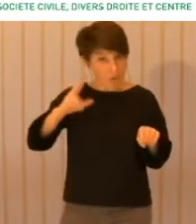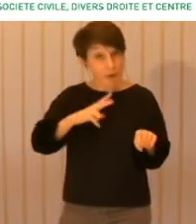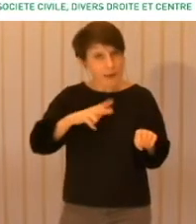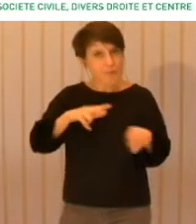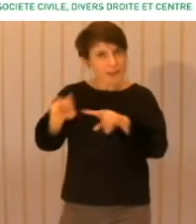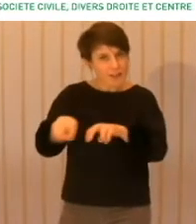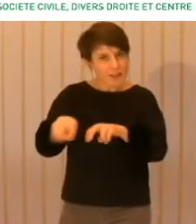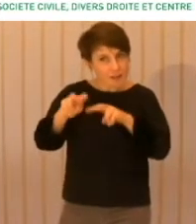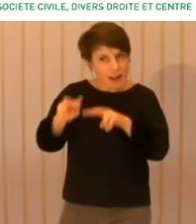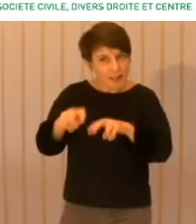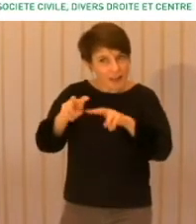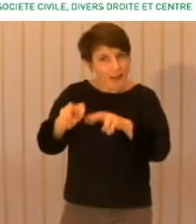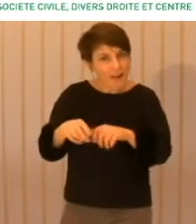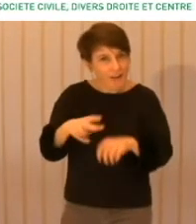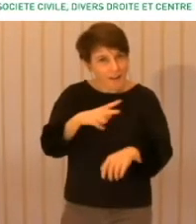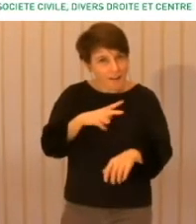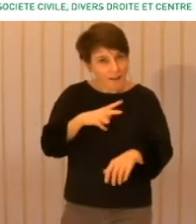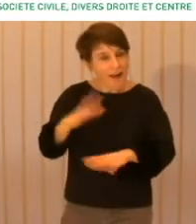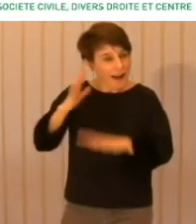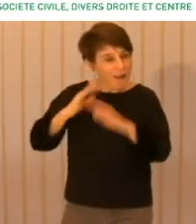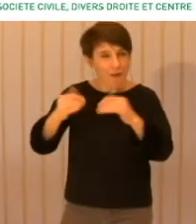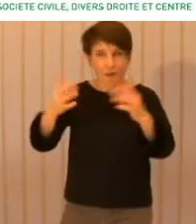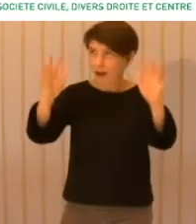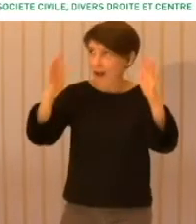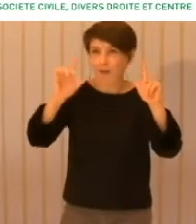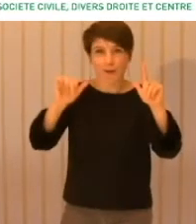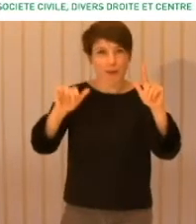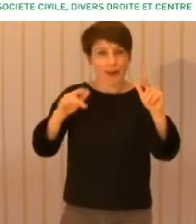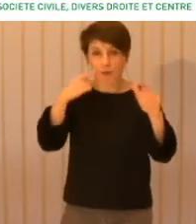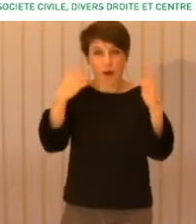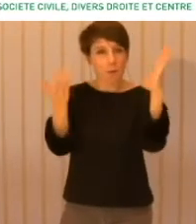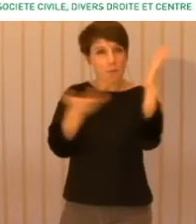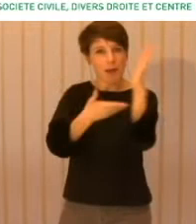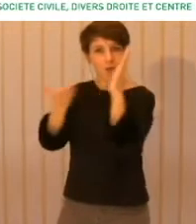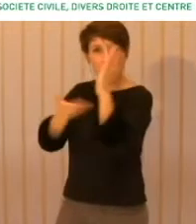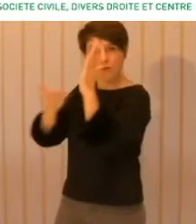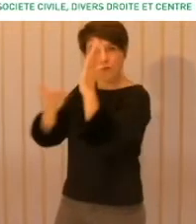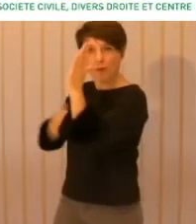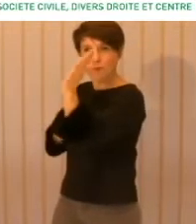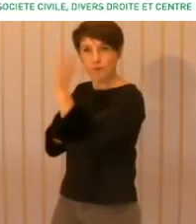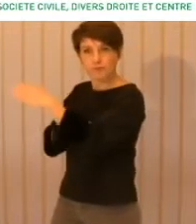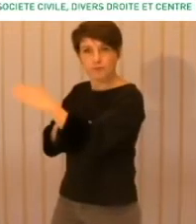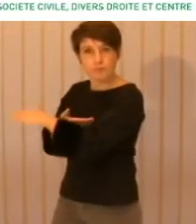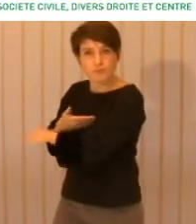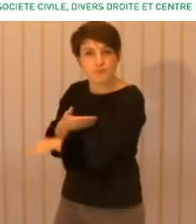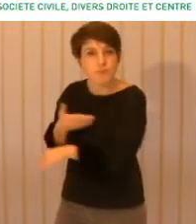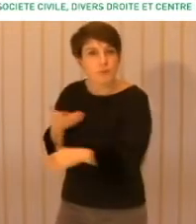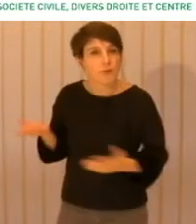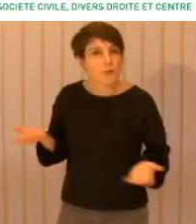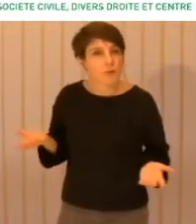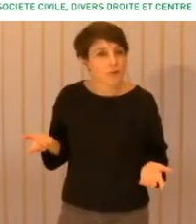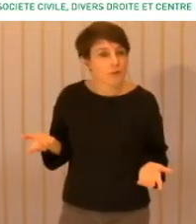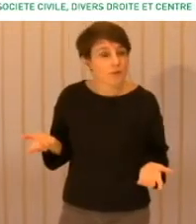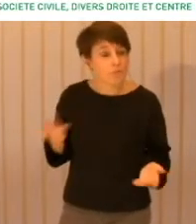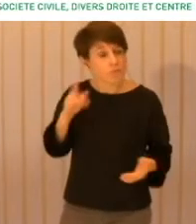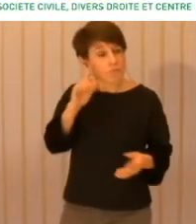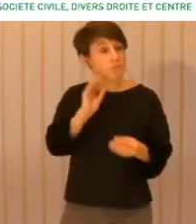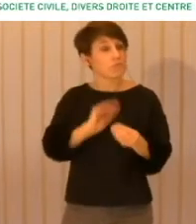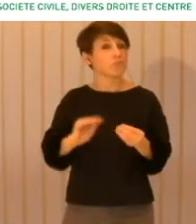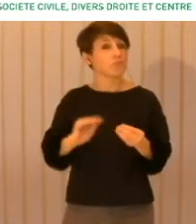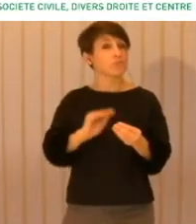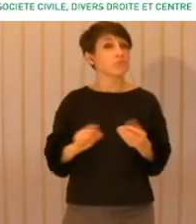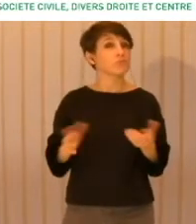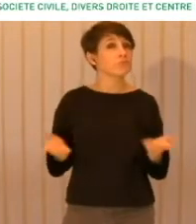existaient, car il y en avait, les arbres qui existaient, qui ont été supprimés, et je ne parviens pas non plus à